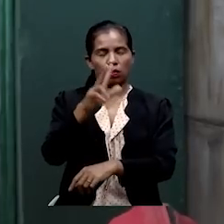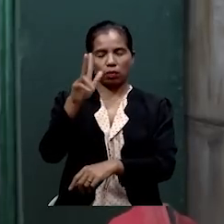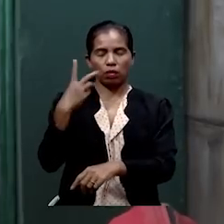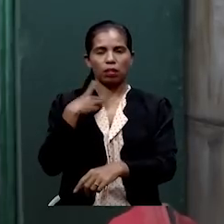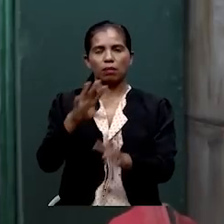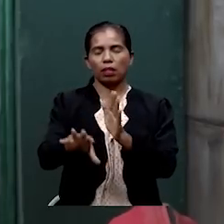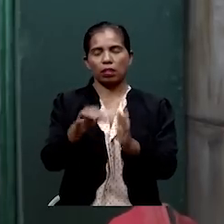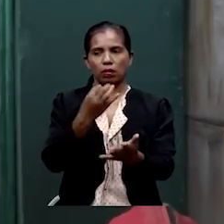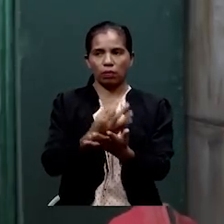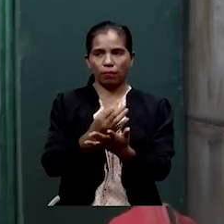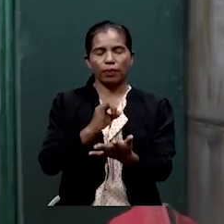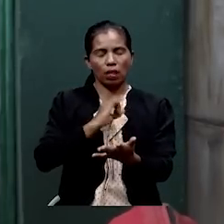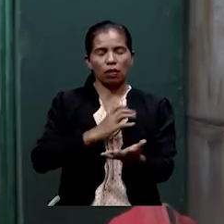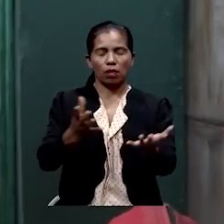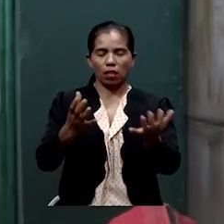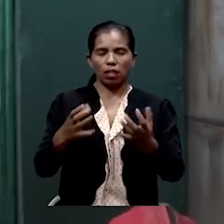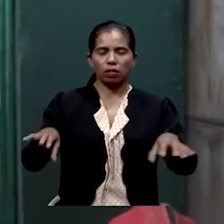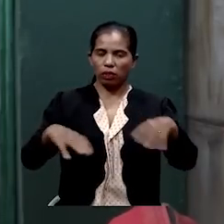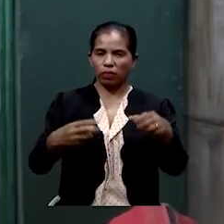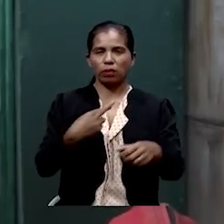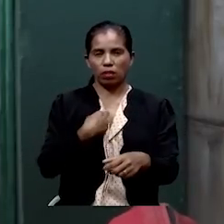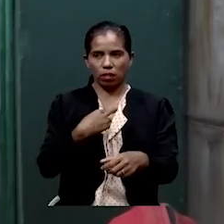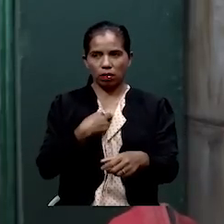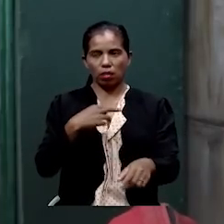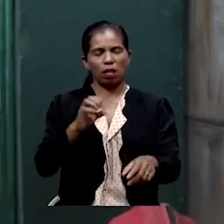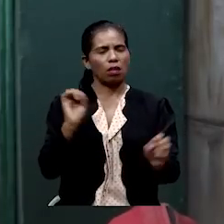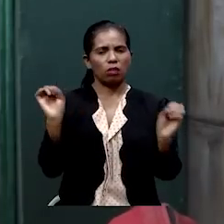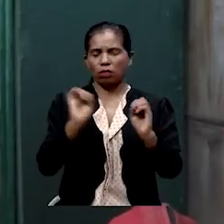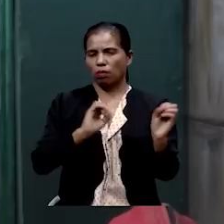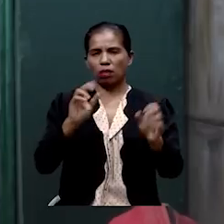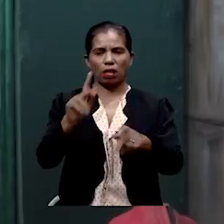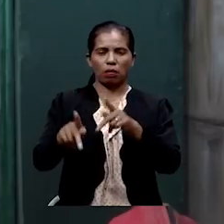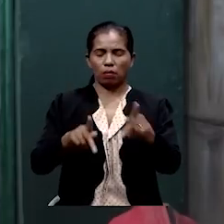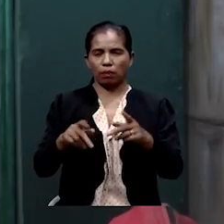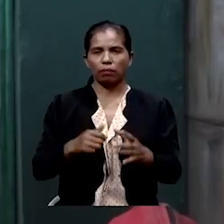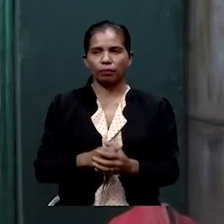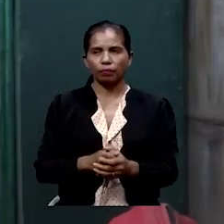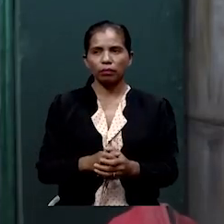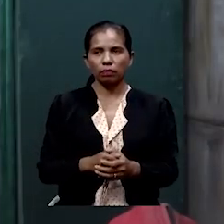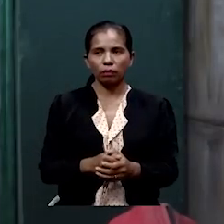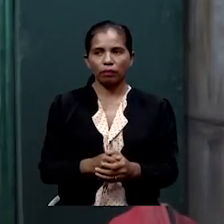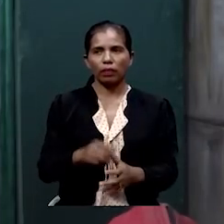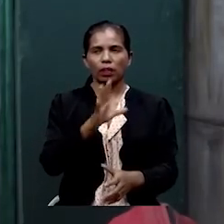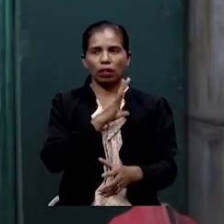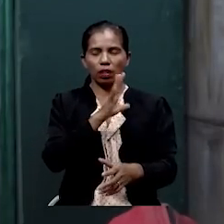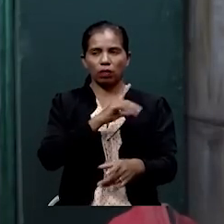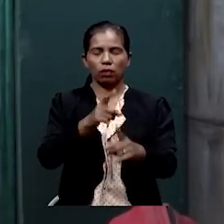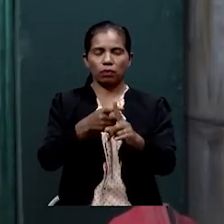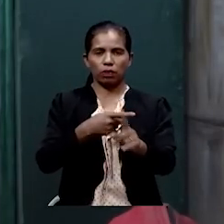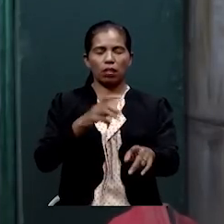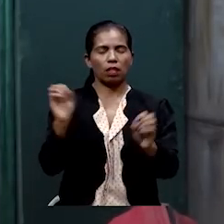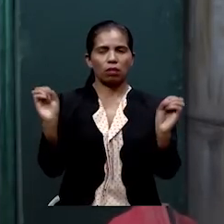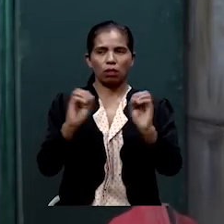ha kakar servis rasik de taula kuebe emabe mai ha aula bele hinto fulan de saula kue